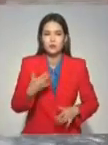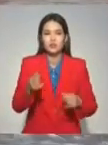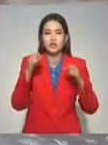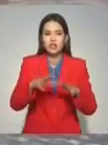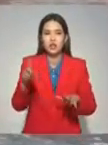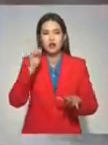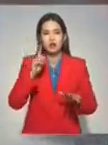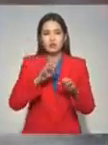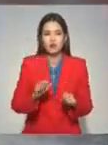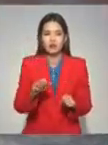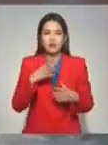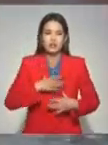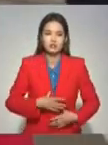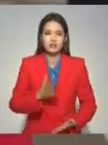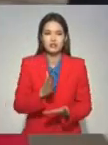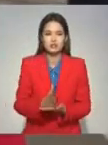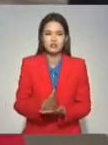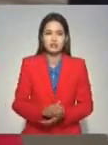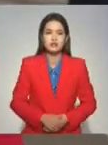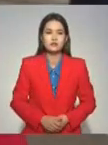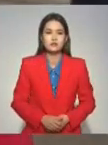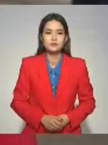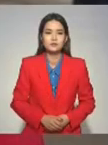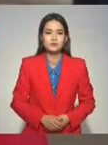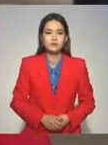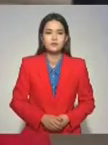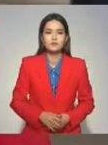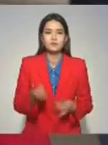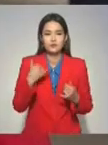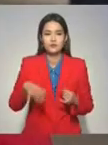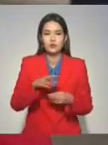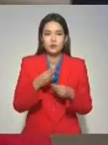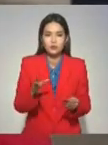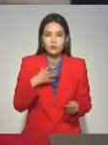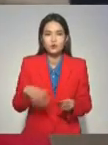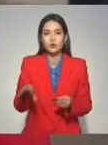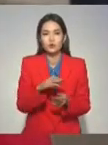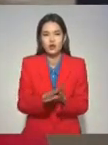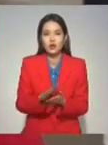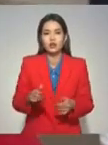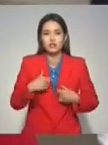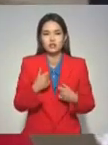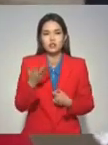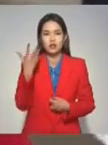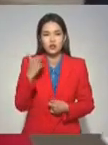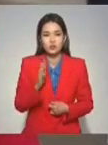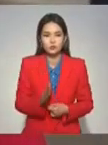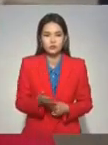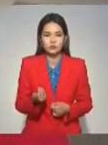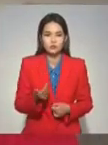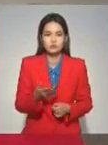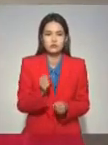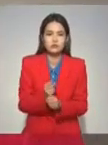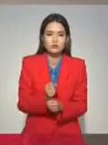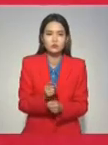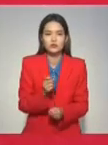жертөле судан тазартылған соң ғана беріледі. Свет жоқ, қиын я, бүкіл морозилка, холодильник бәрі сөніп жатыр ғой. Еще мына жас сауда жасай алмай